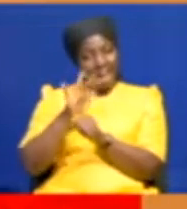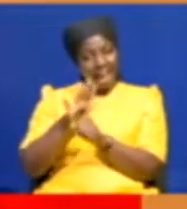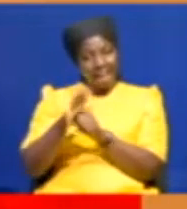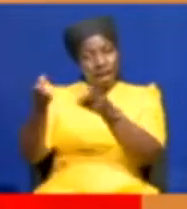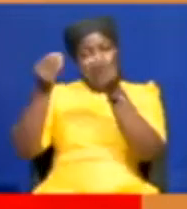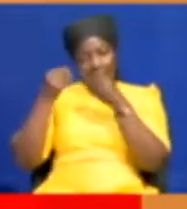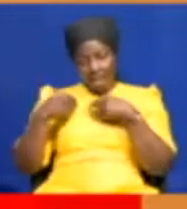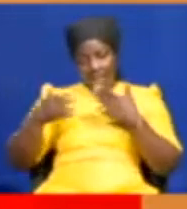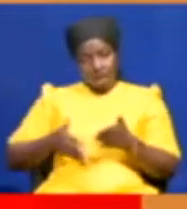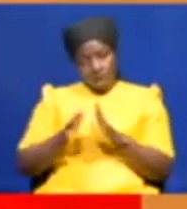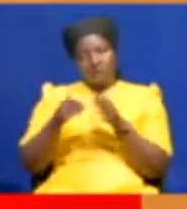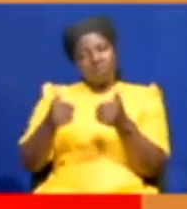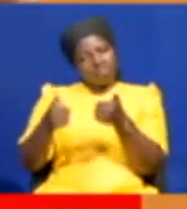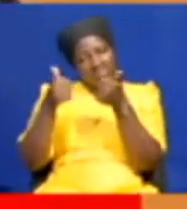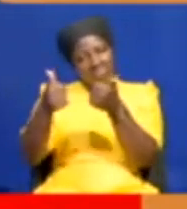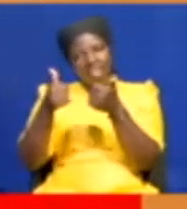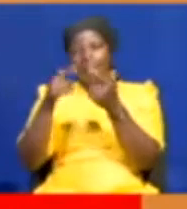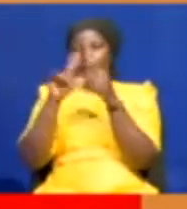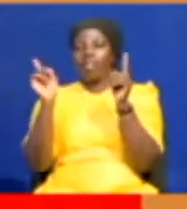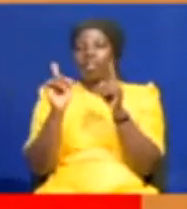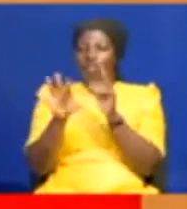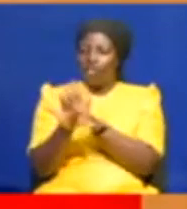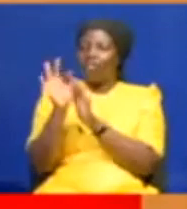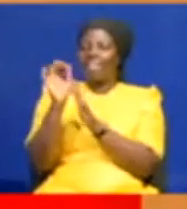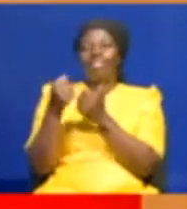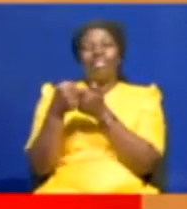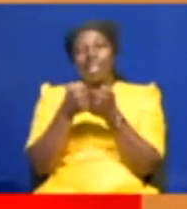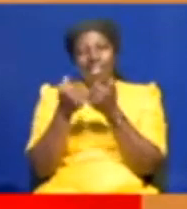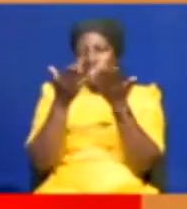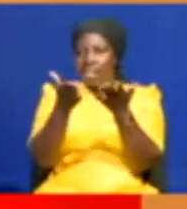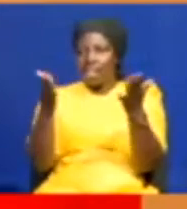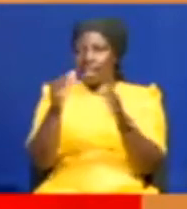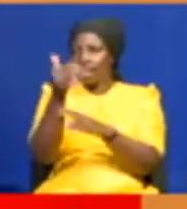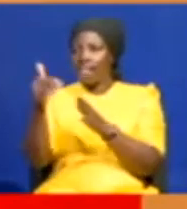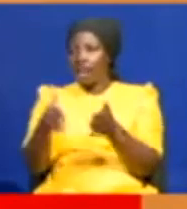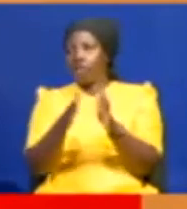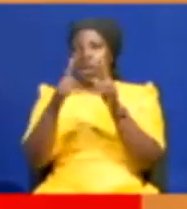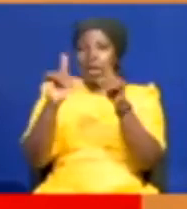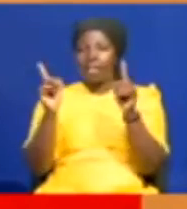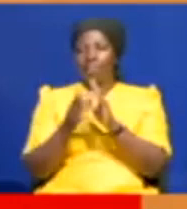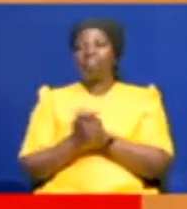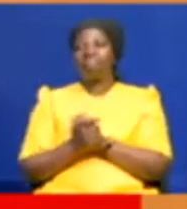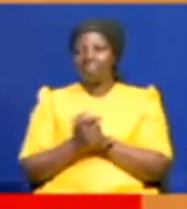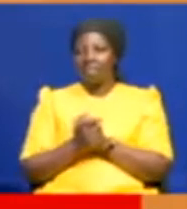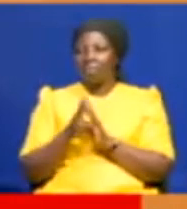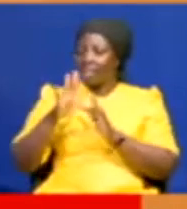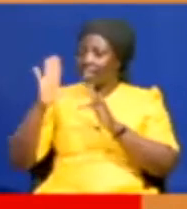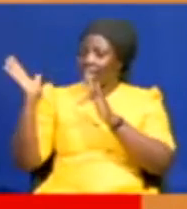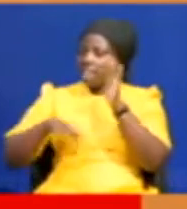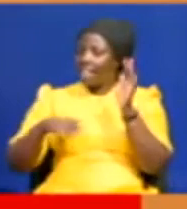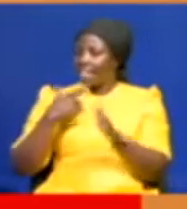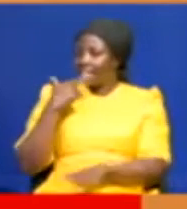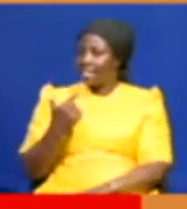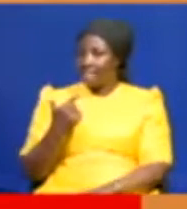barabara ziko sawa, lakini utakuta kuna changamoto barabara zingine, lakini hatuwezi sema